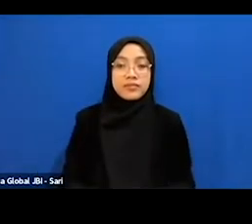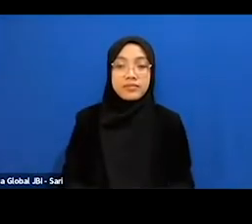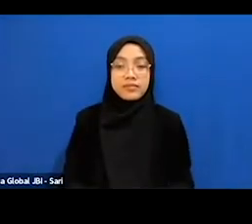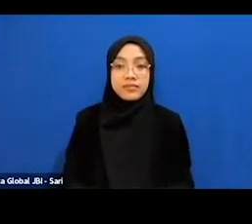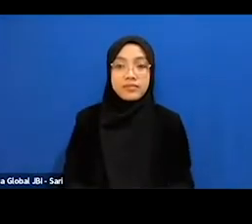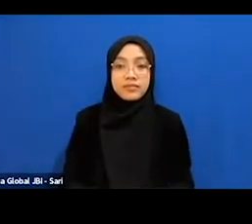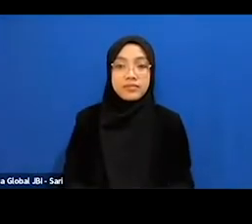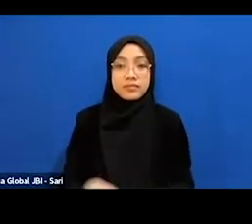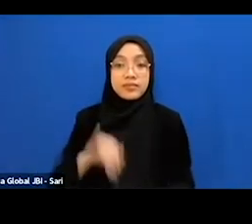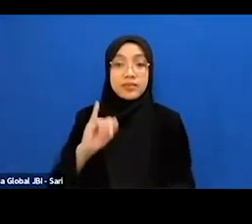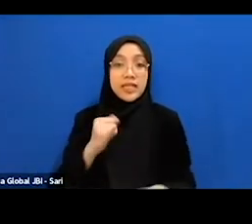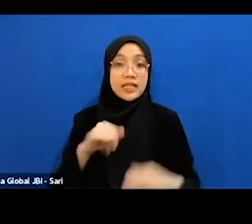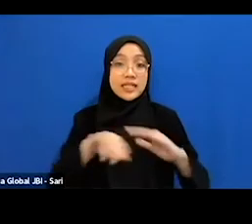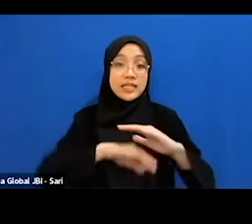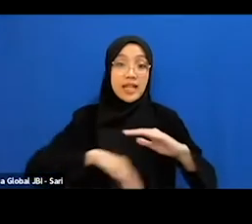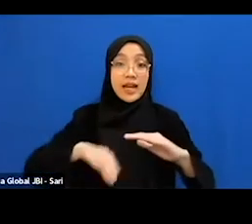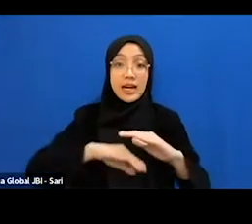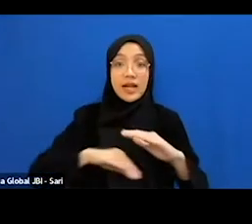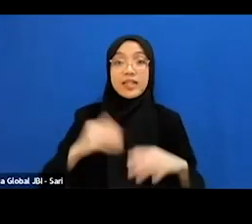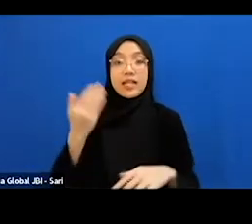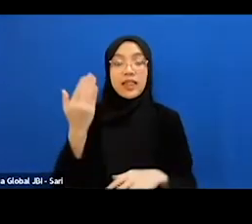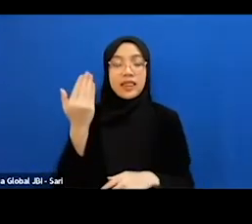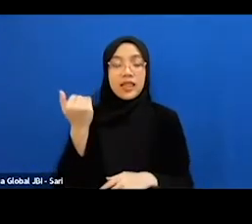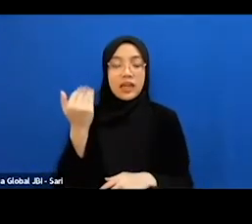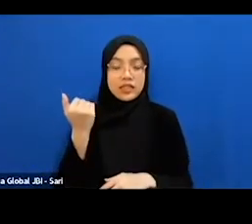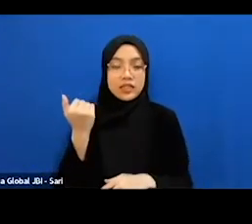sehingga standar yang